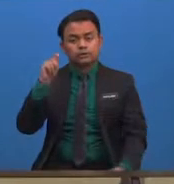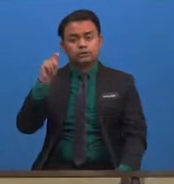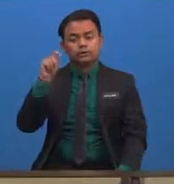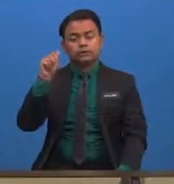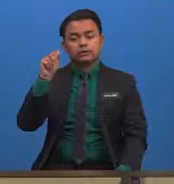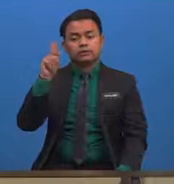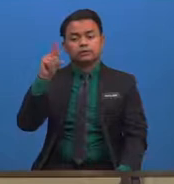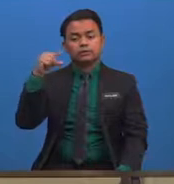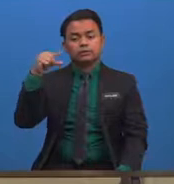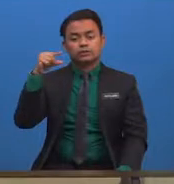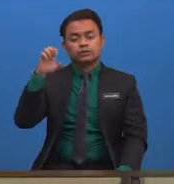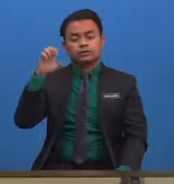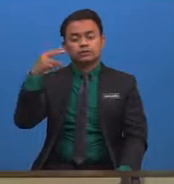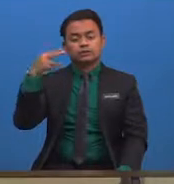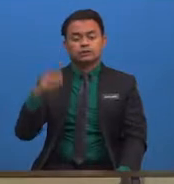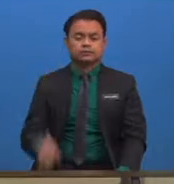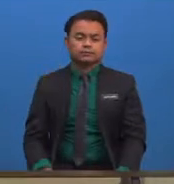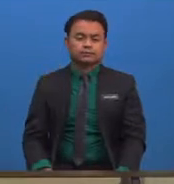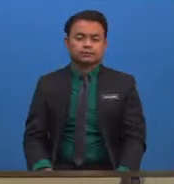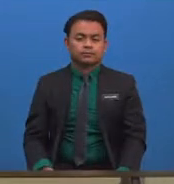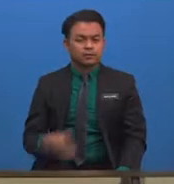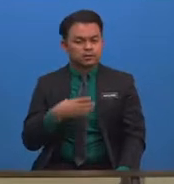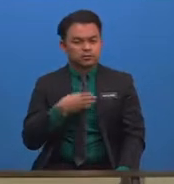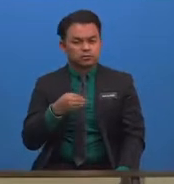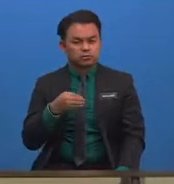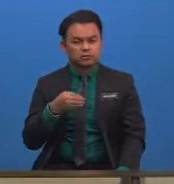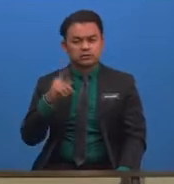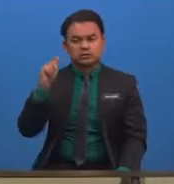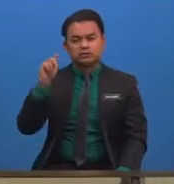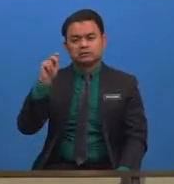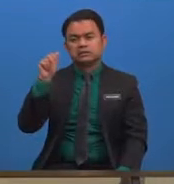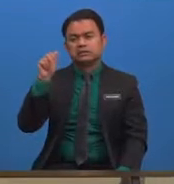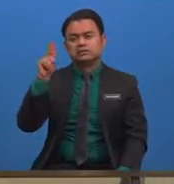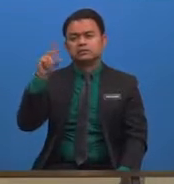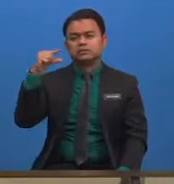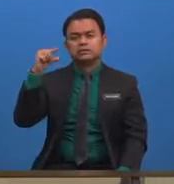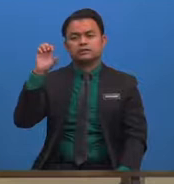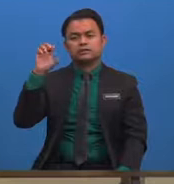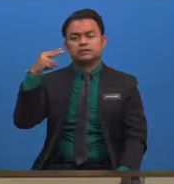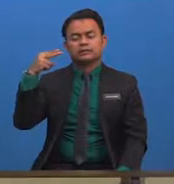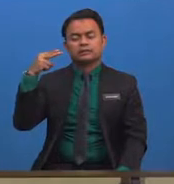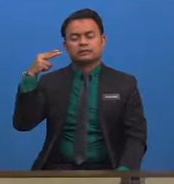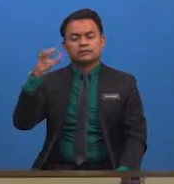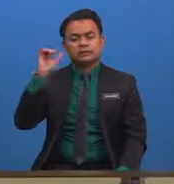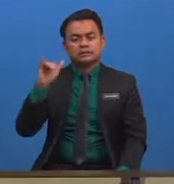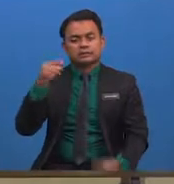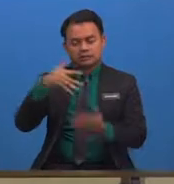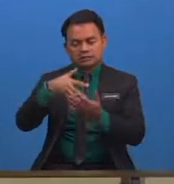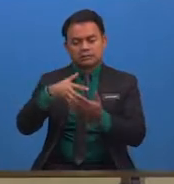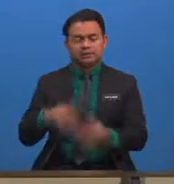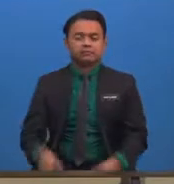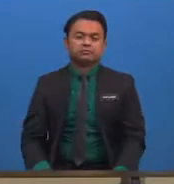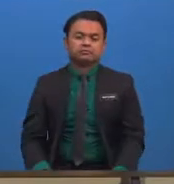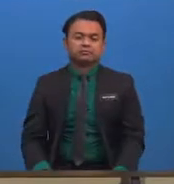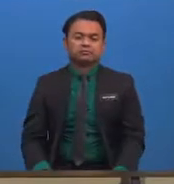Kamu suka makan tauge yang lembik? Tidak, bukan? Tauge lebih enak jika dimakan dalam kadar rangup. Oleh